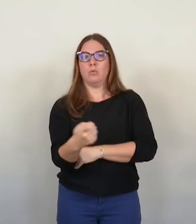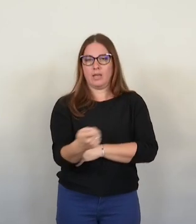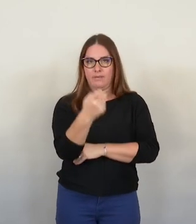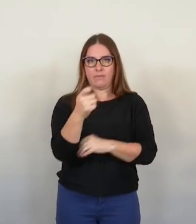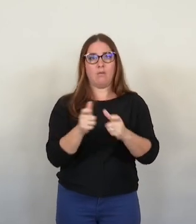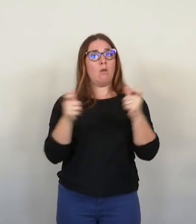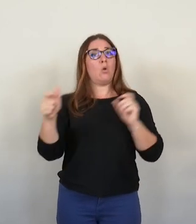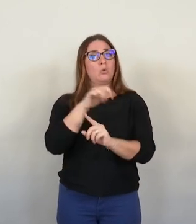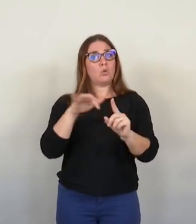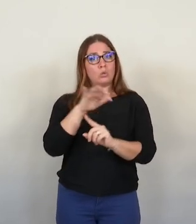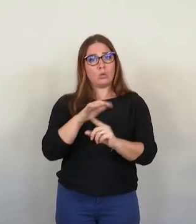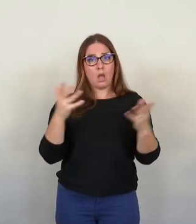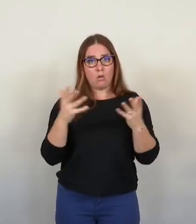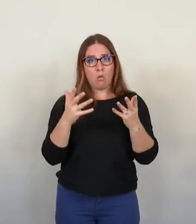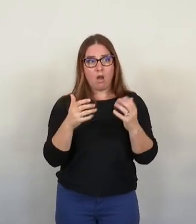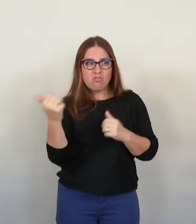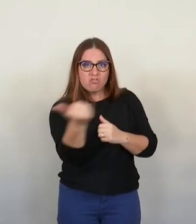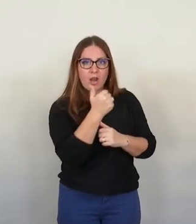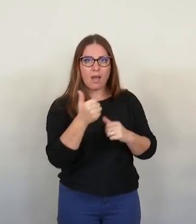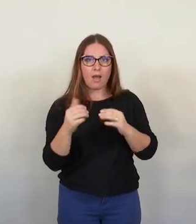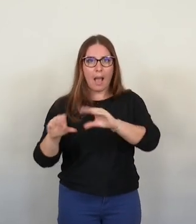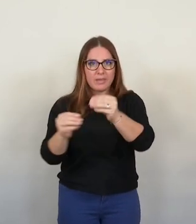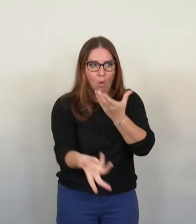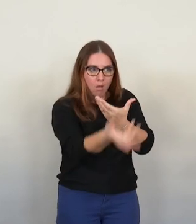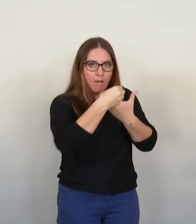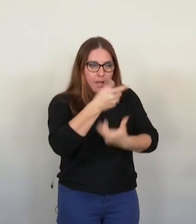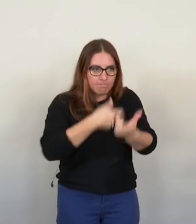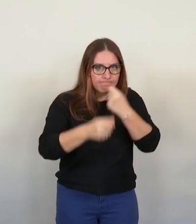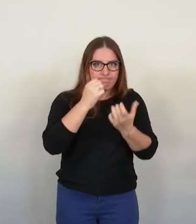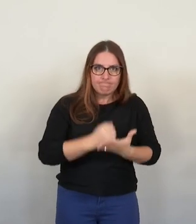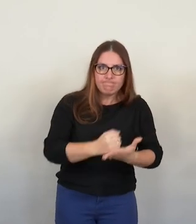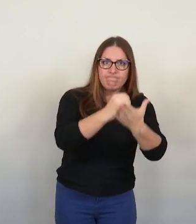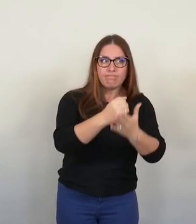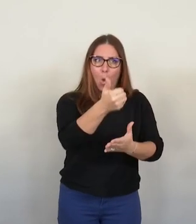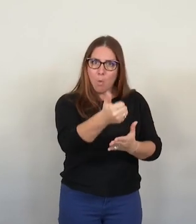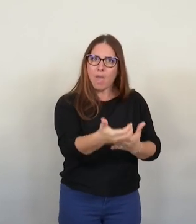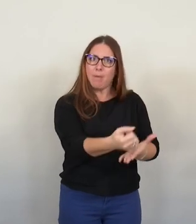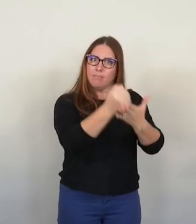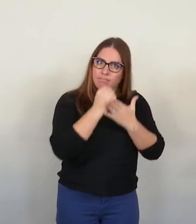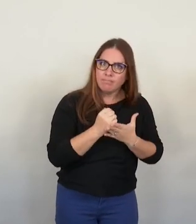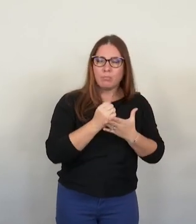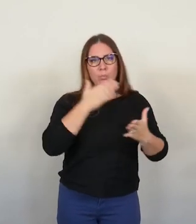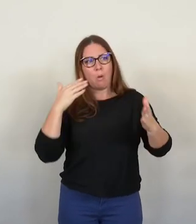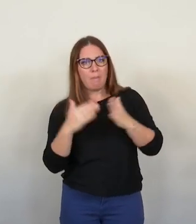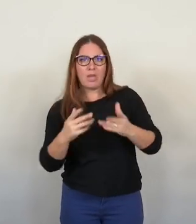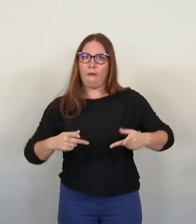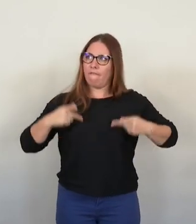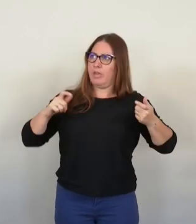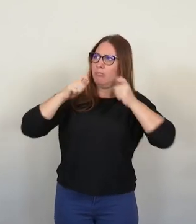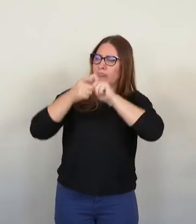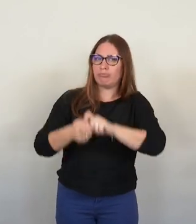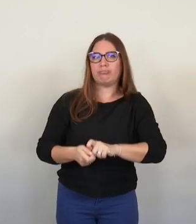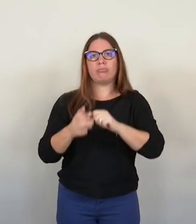social soutient le développement de la participation des habitants afin de leur permettre de contribuer eux-mêmes à l'amélioration de leurs conditions de vie au